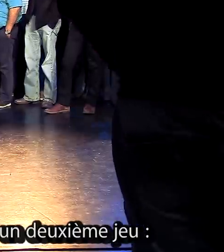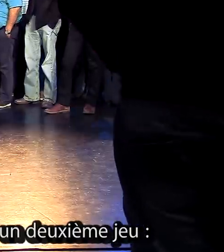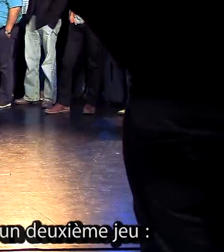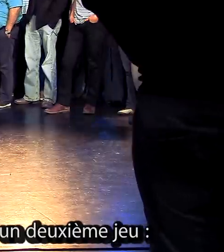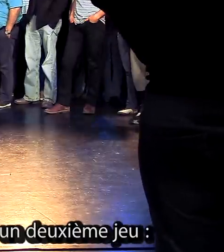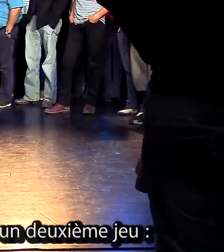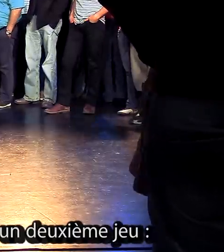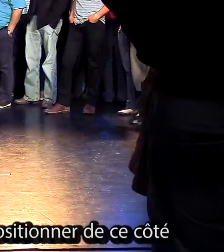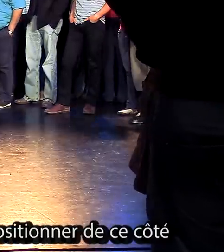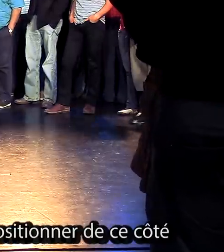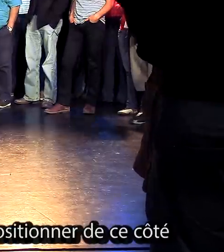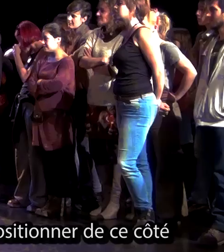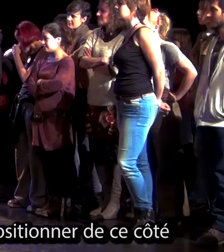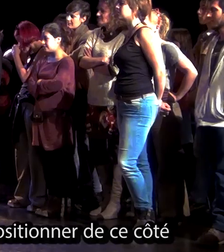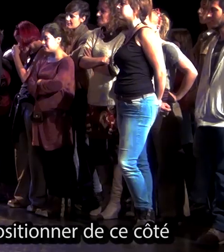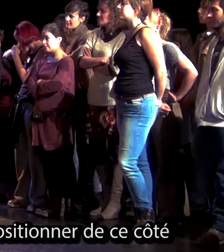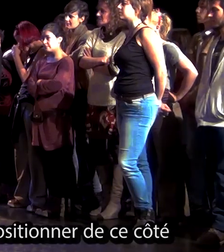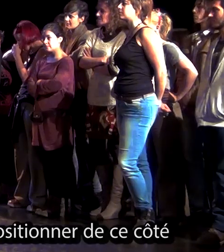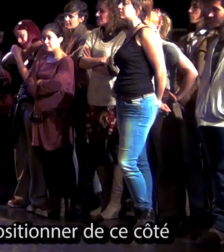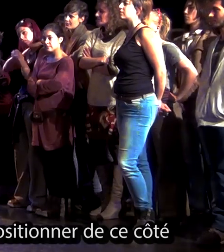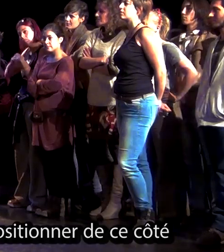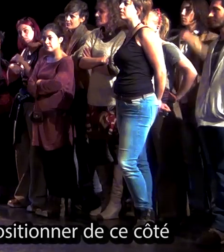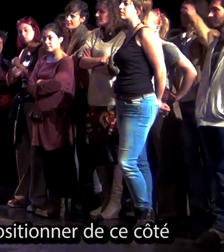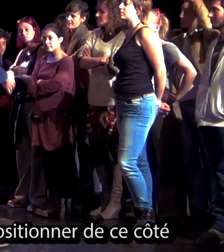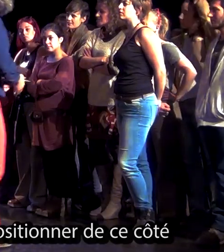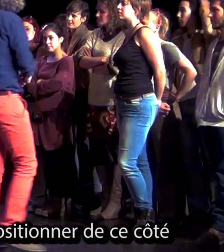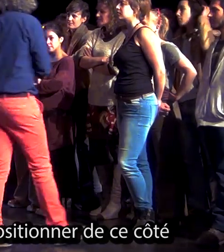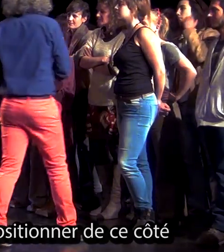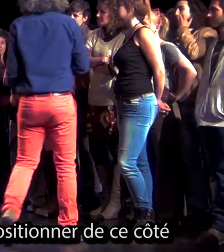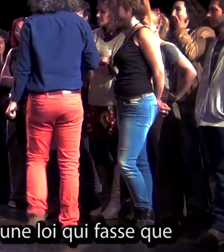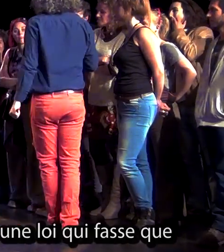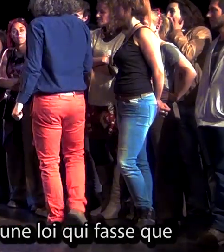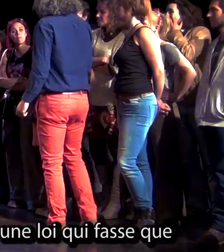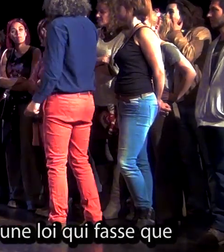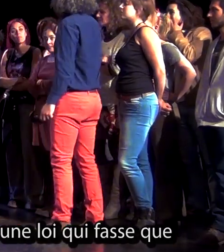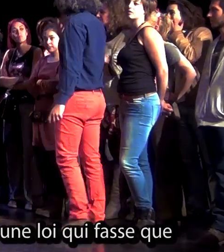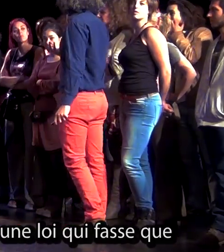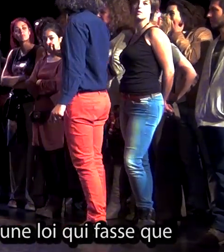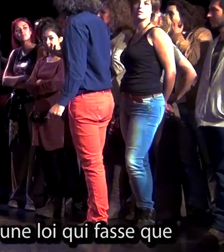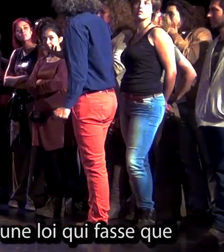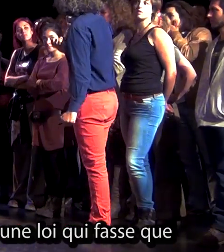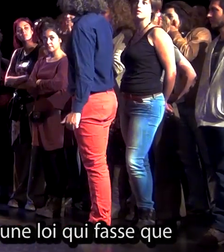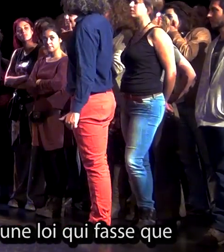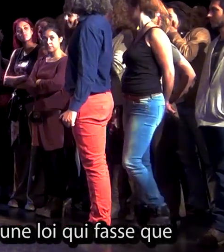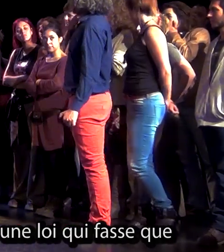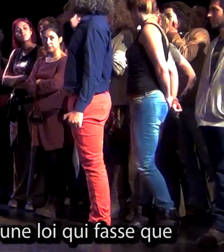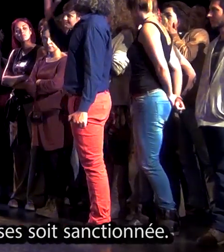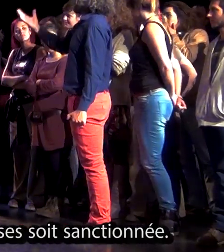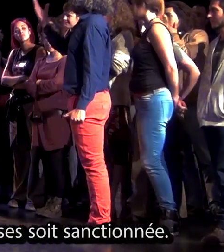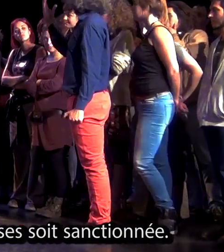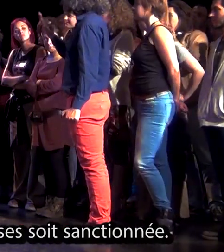un deuxième jeu. Maintenant, je vais vous demander de vous positionner de ce côté. Si vous pensez qu'il faut qu'il y ait une loi qui fasse